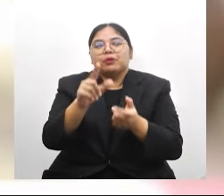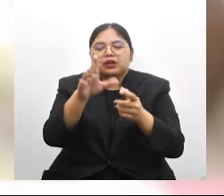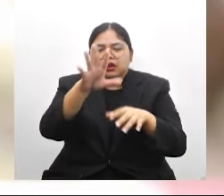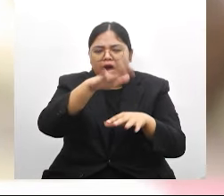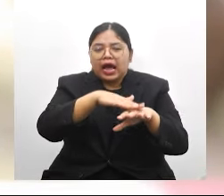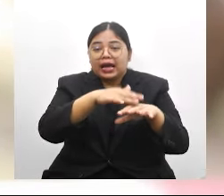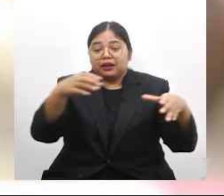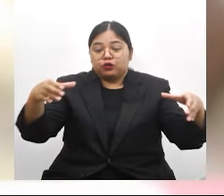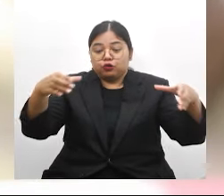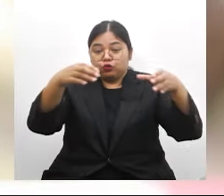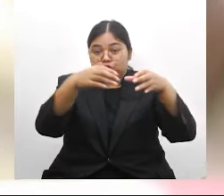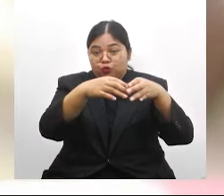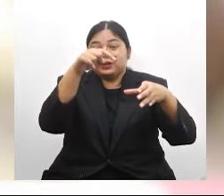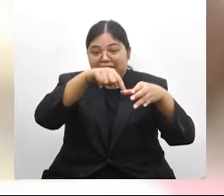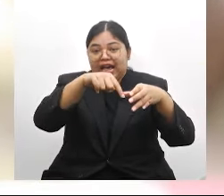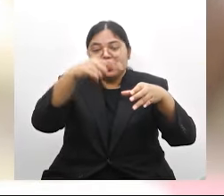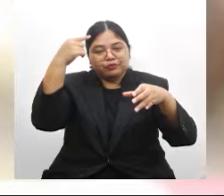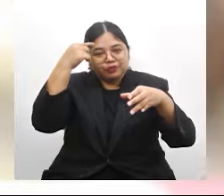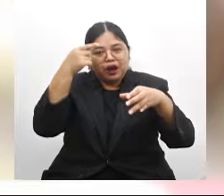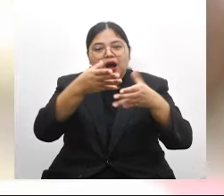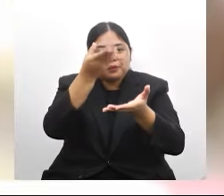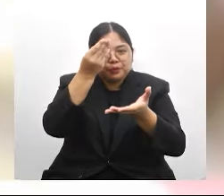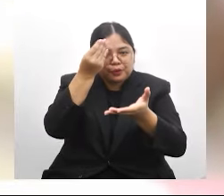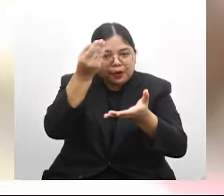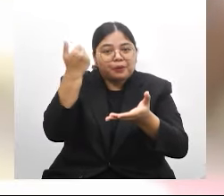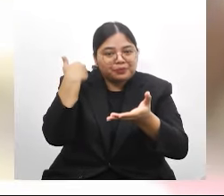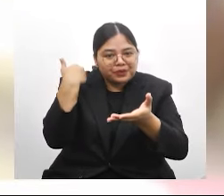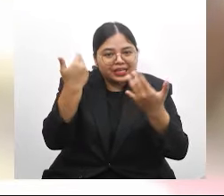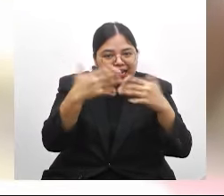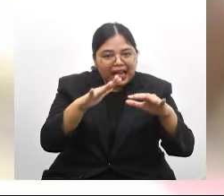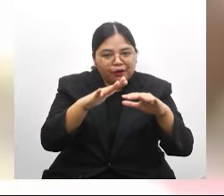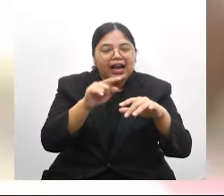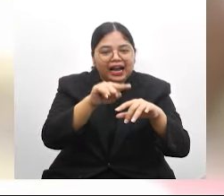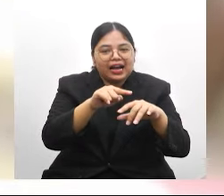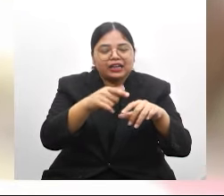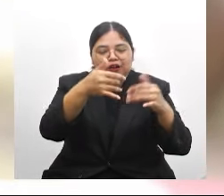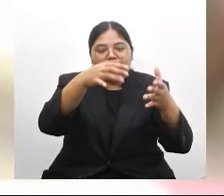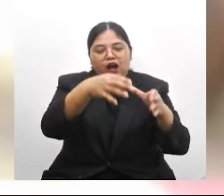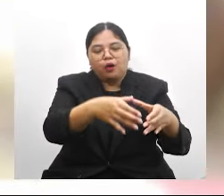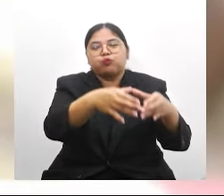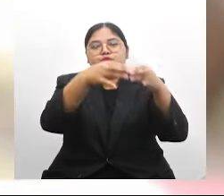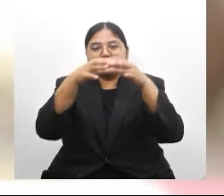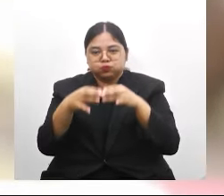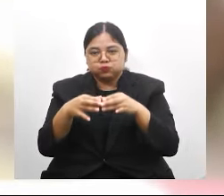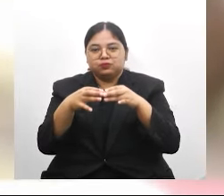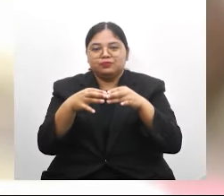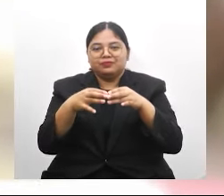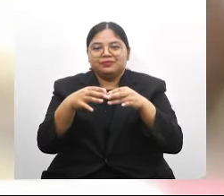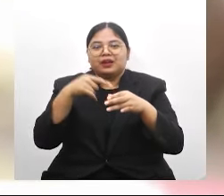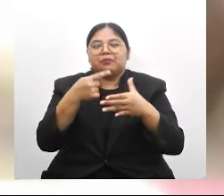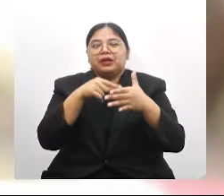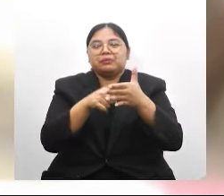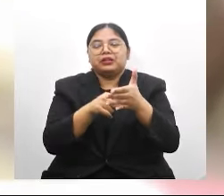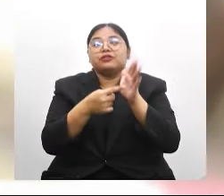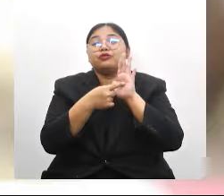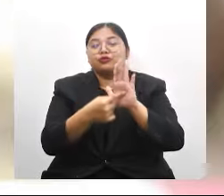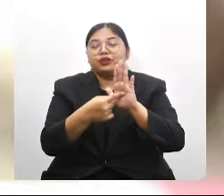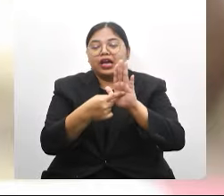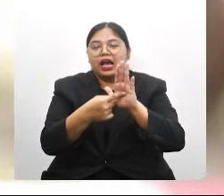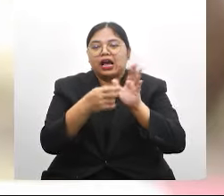เพราะว่าอย่างน้อยก็คือเป็นฐานละว่าในโรงเรียนรัชประภาเนี่ยเรามีฐานของของยุวมัคคุเทศอยู่นะคะก็เลยนำนักเรียนเนี่ยลองขึ้นไปที่